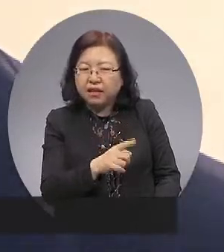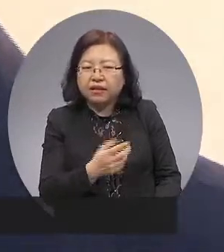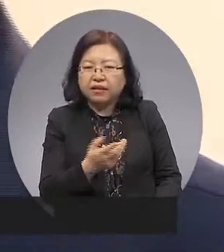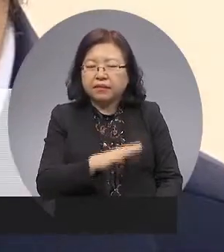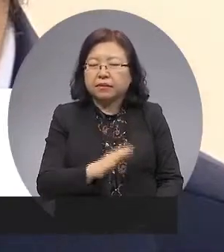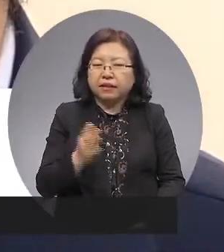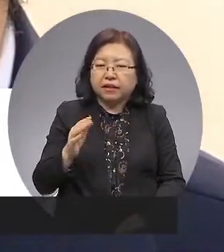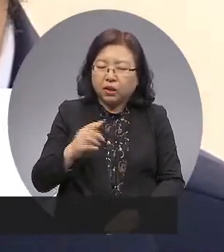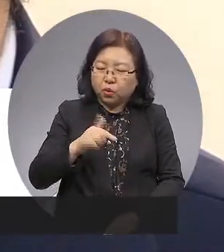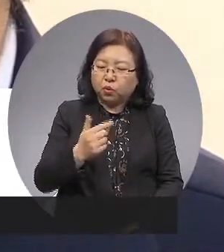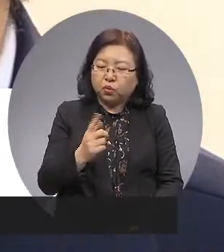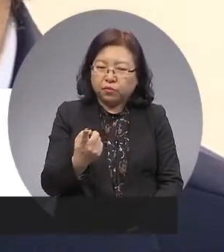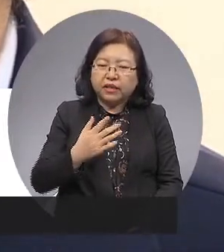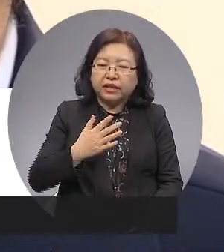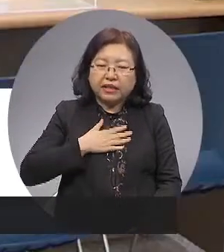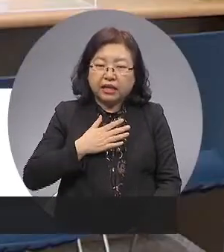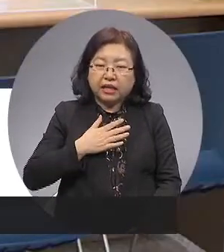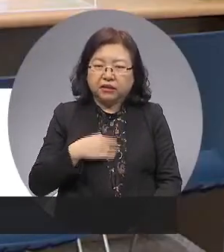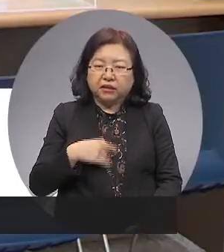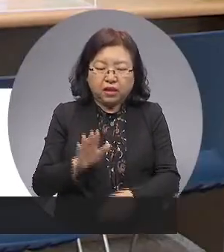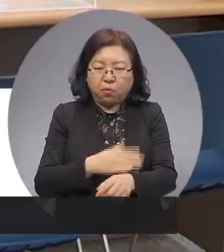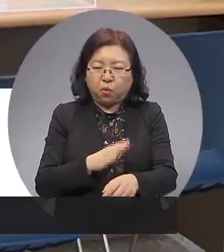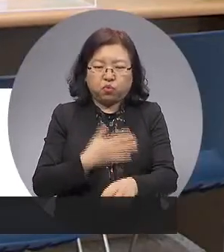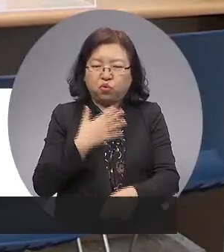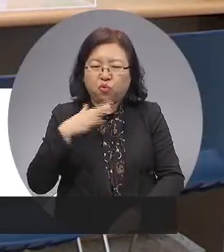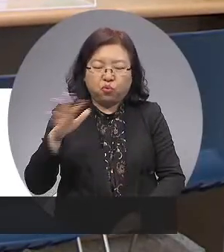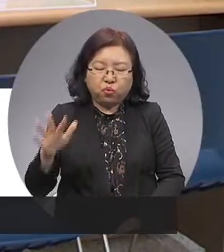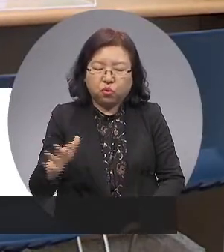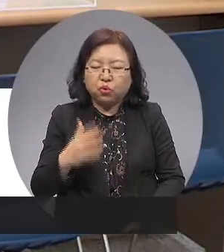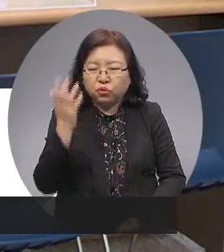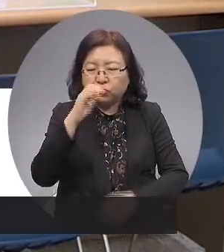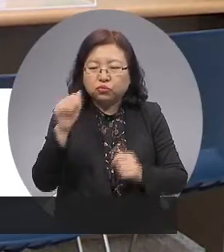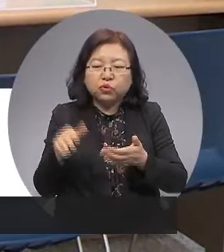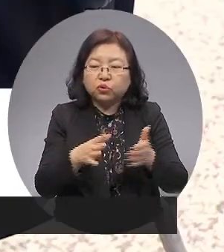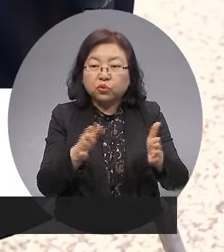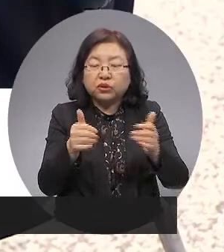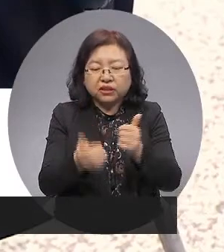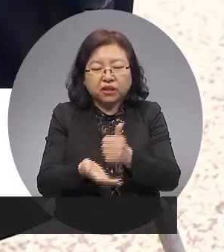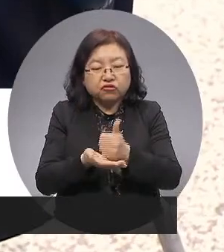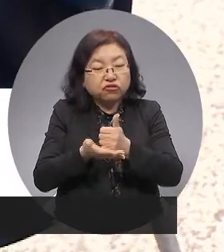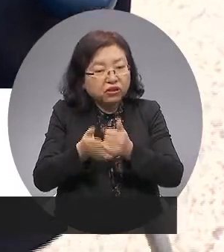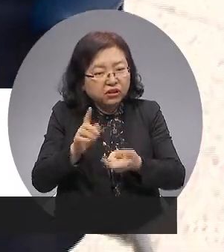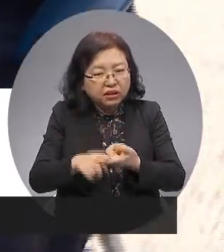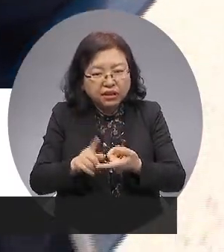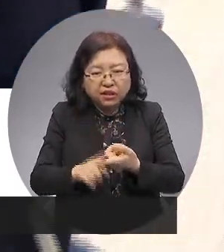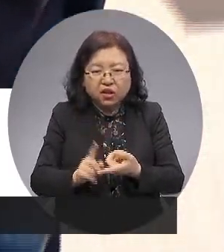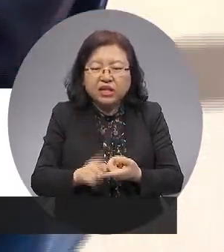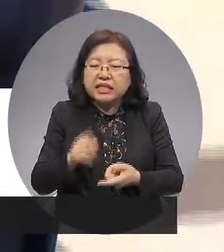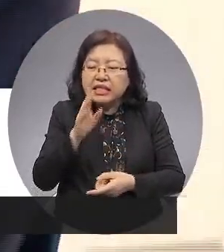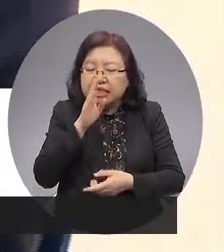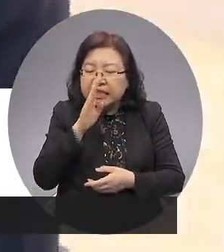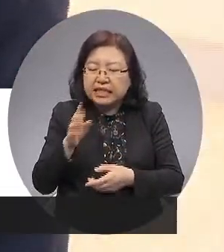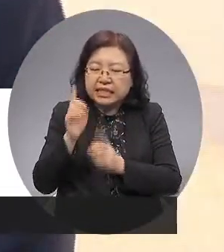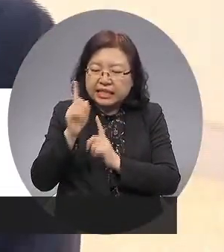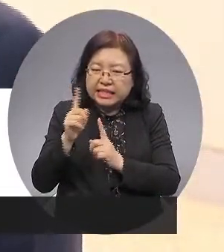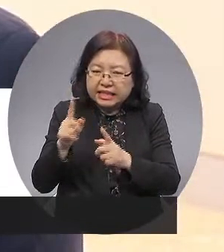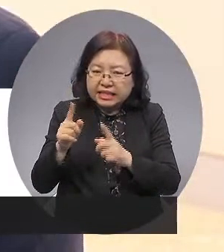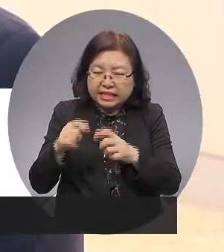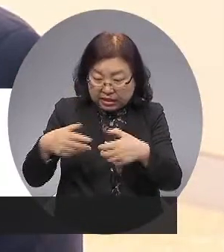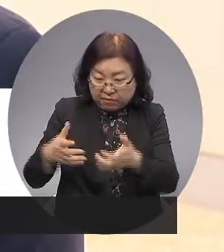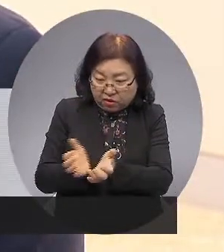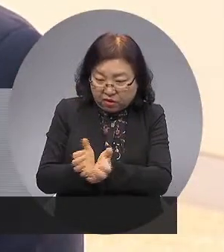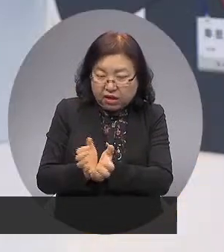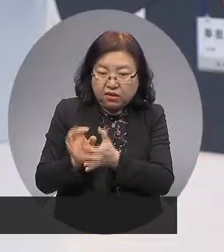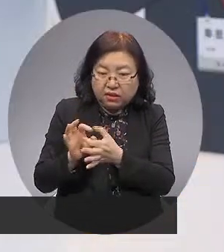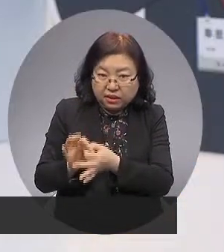실장은 자신은 물의를 일으킨 적이 없고 충북지사 공천을 두고 이른바 친 이재명계와 갈등도 없다고